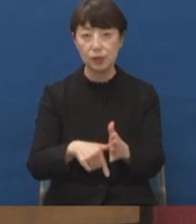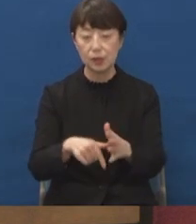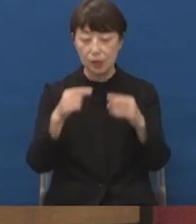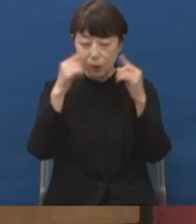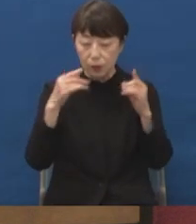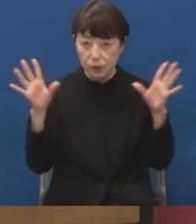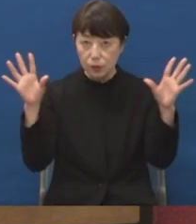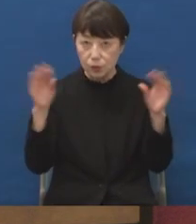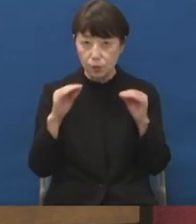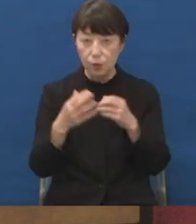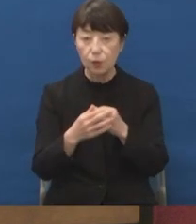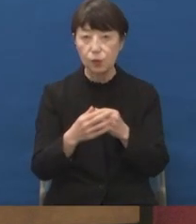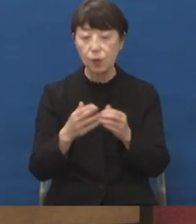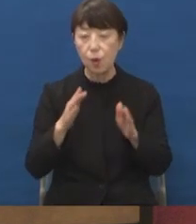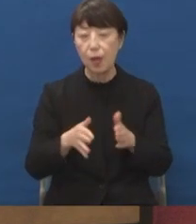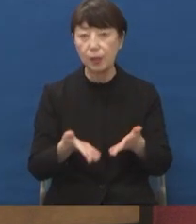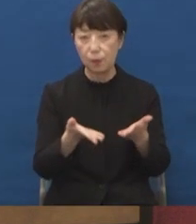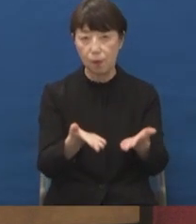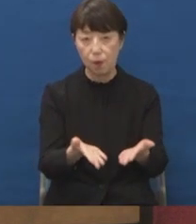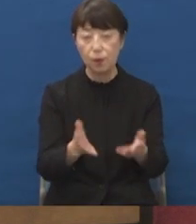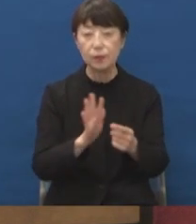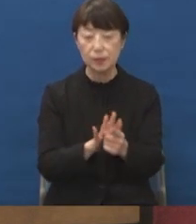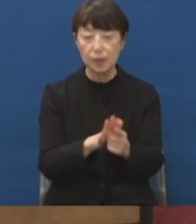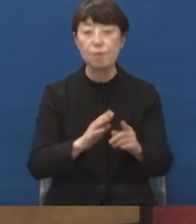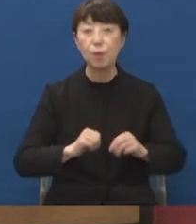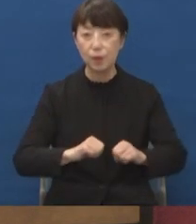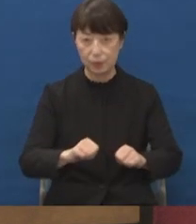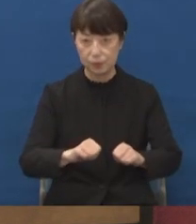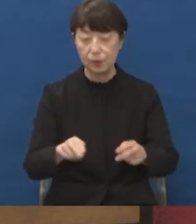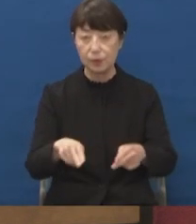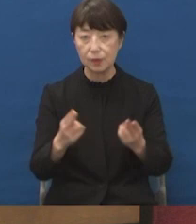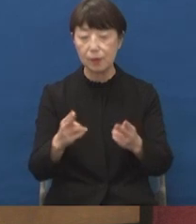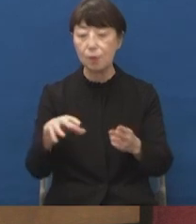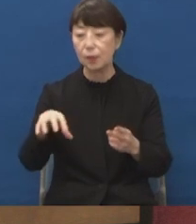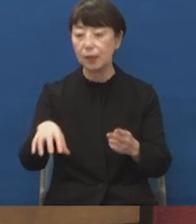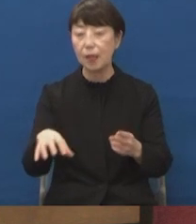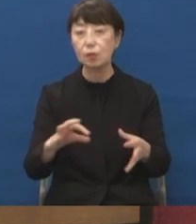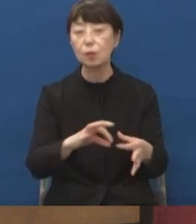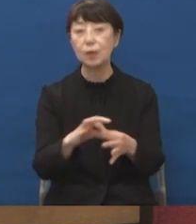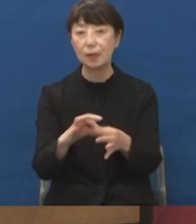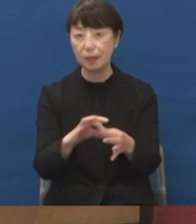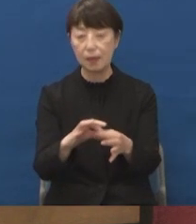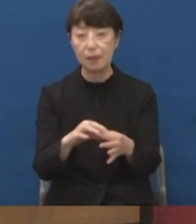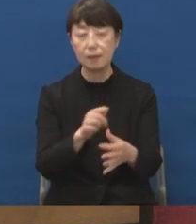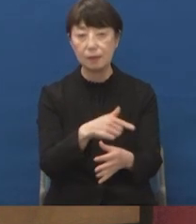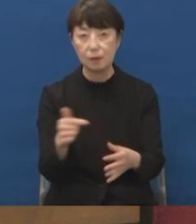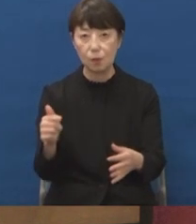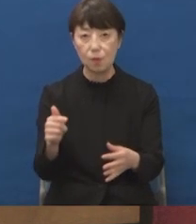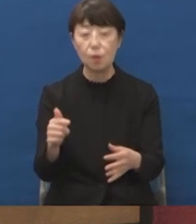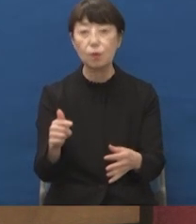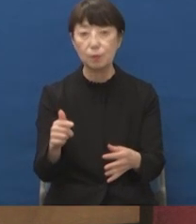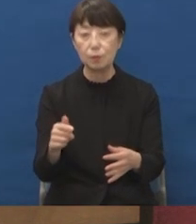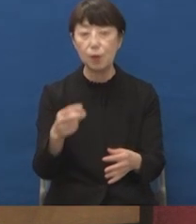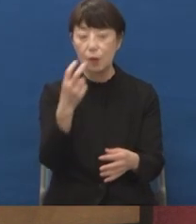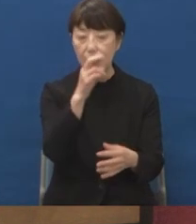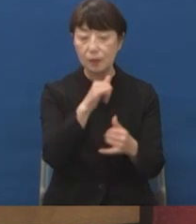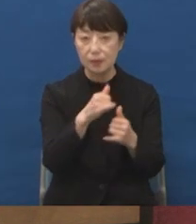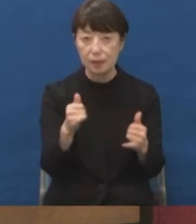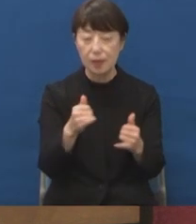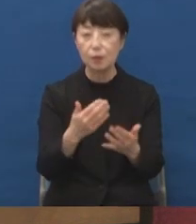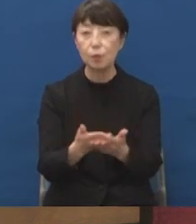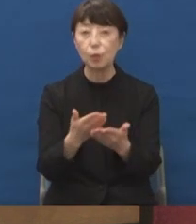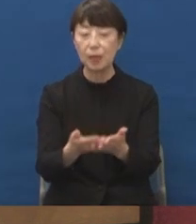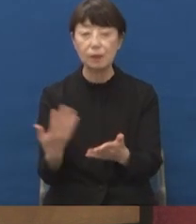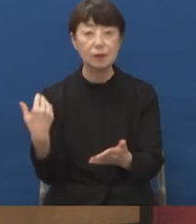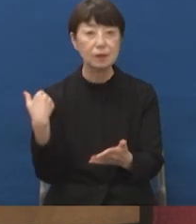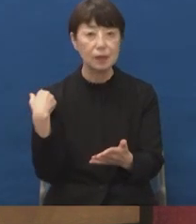慮やさまざまな支援を行う専門機関との連携など、市営住宅の管理者に求められる責務に